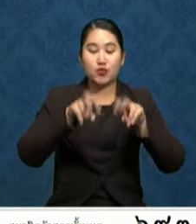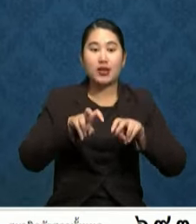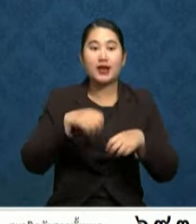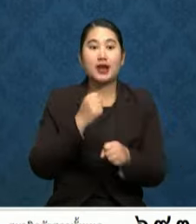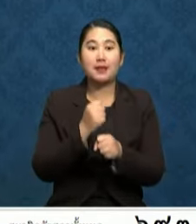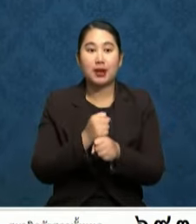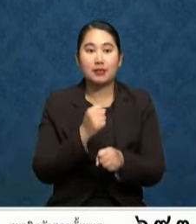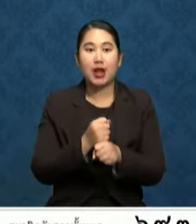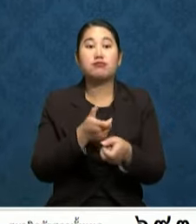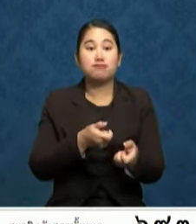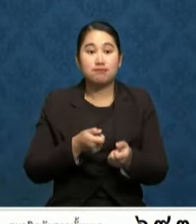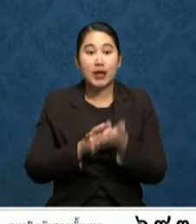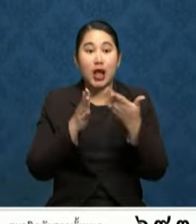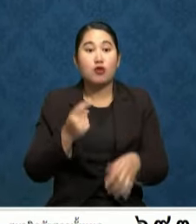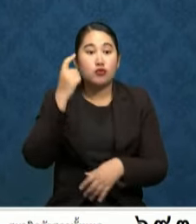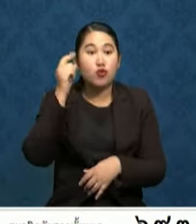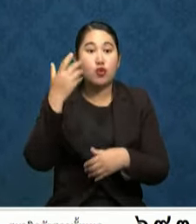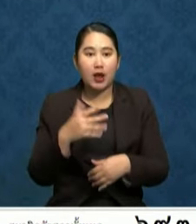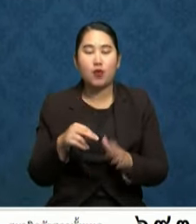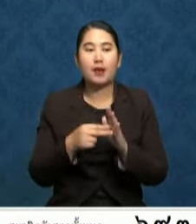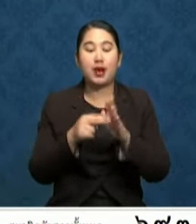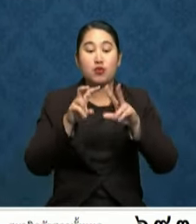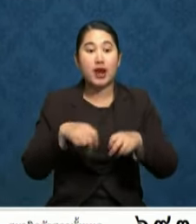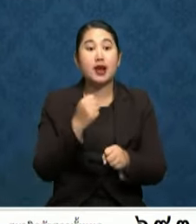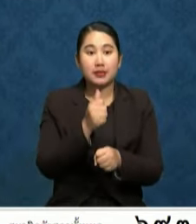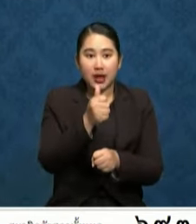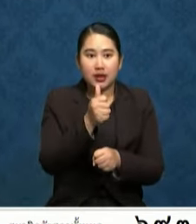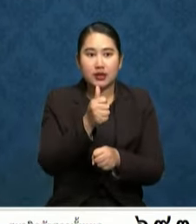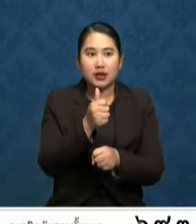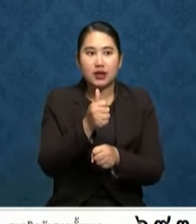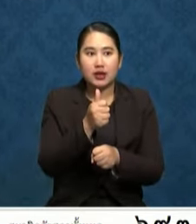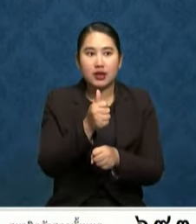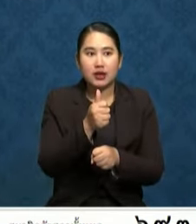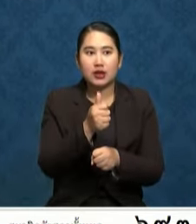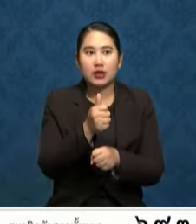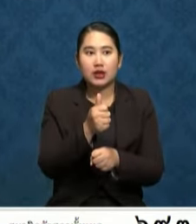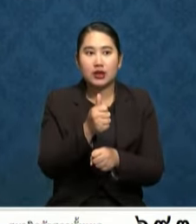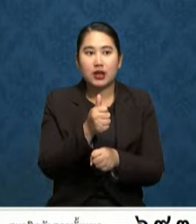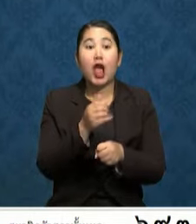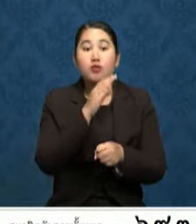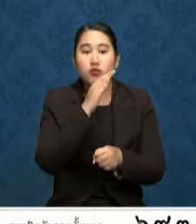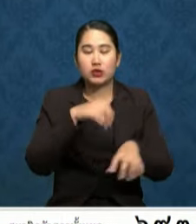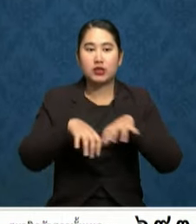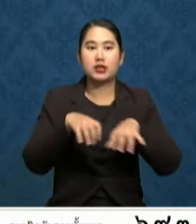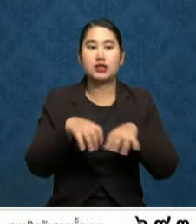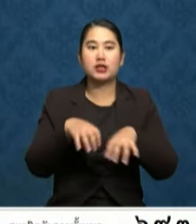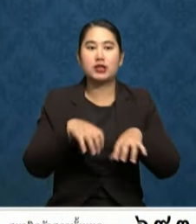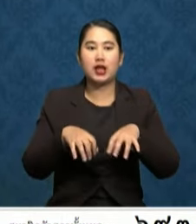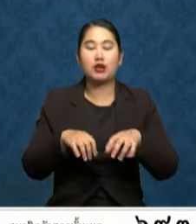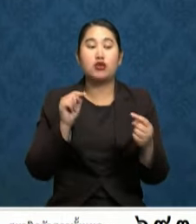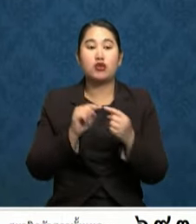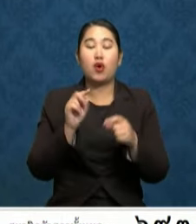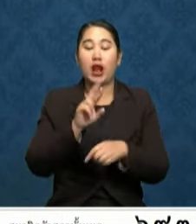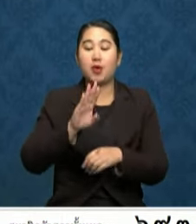แล้วเข้ามาแต่ละสาขาเมื่อเรารู้แล้วว่าใครคือผู้ที่รีเสิร์ชได้อะไรคือื่อผู้ที่นถ้าเราจัดโครงสร้างของทางหน่วย